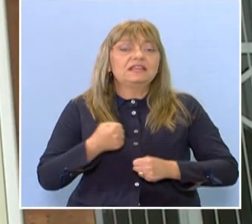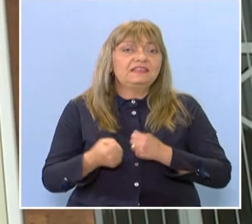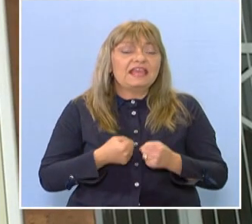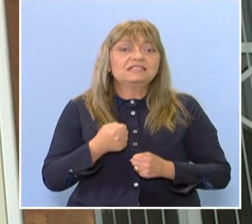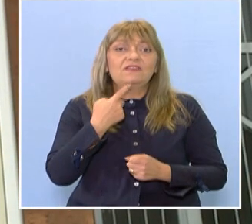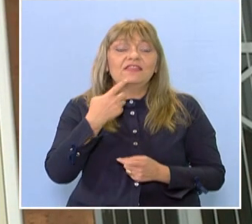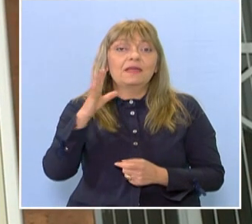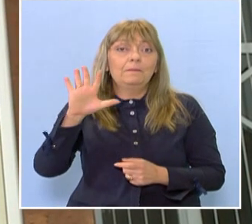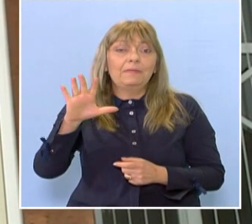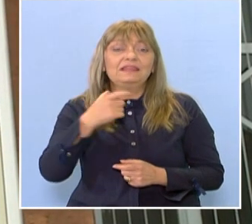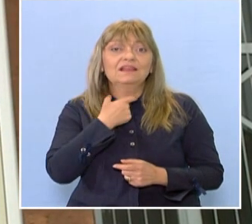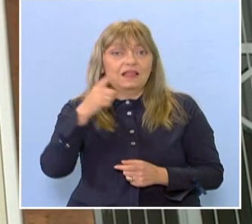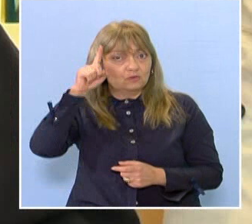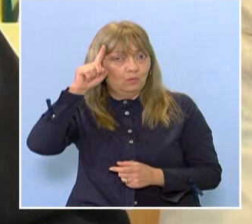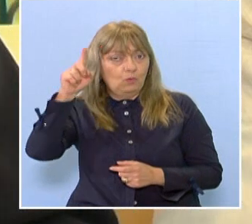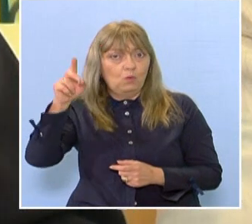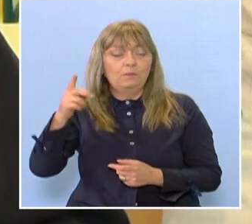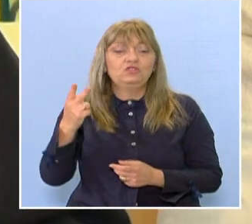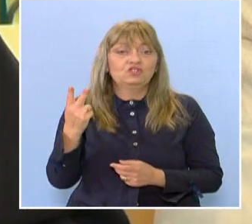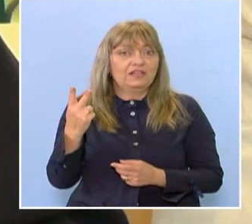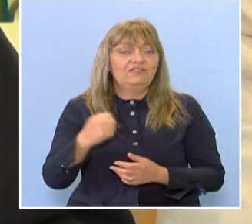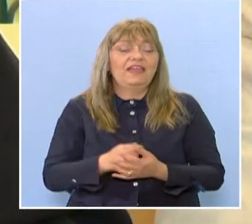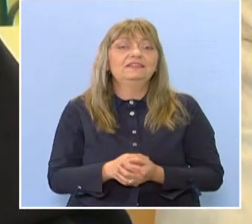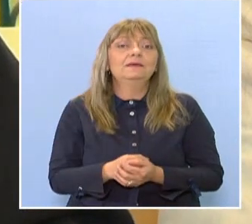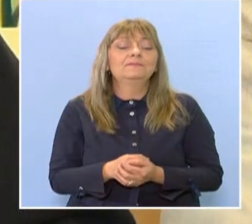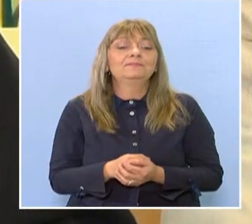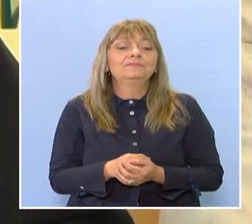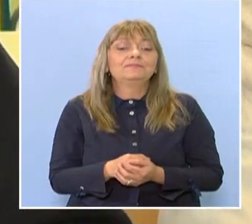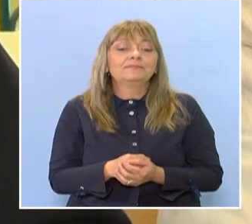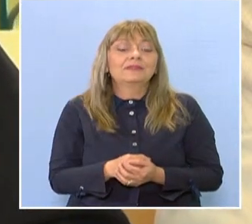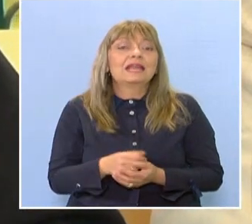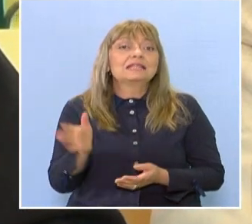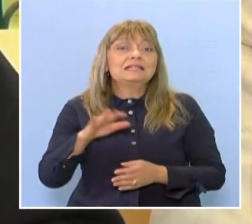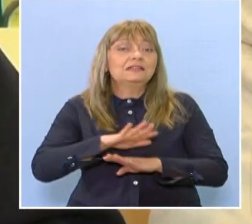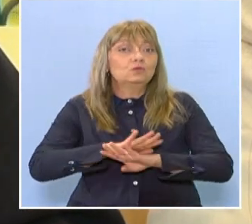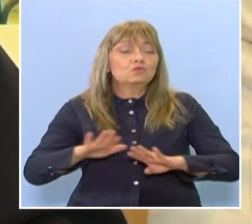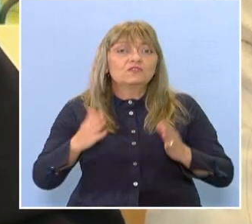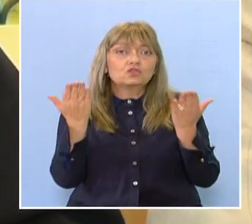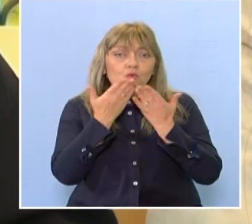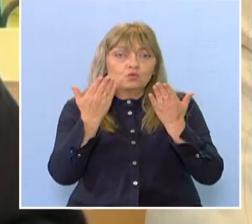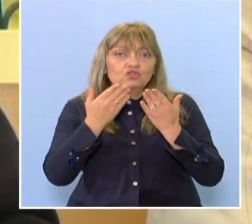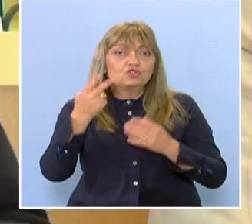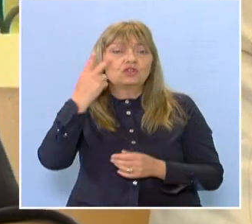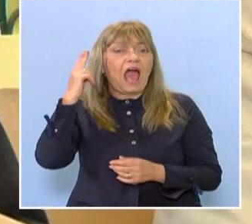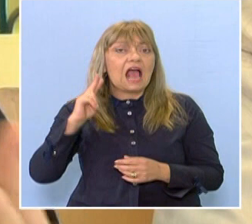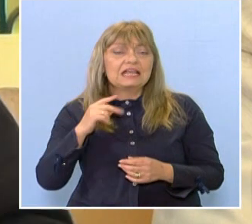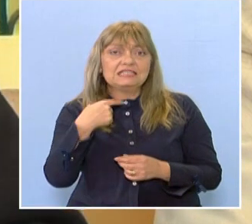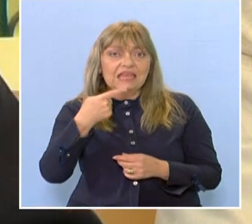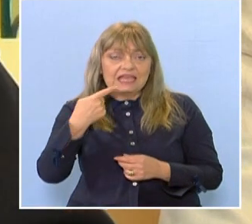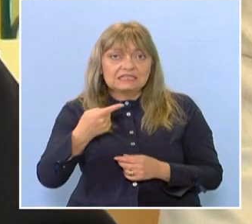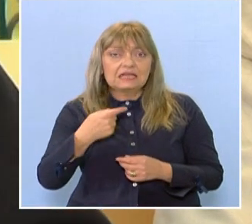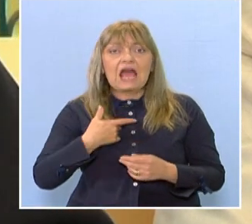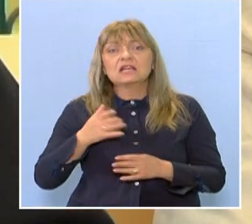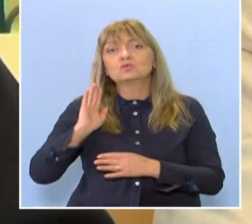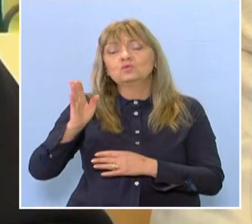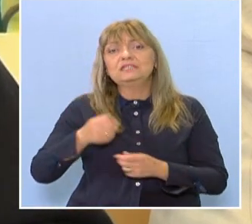петокласнички помагат за бързото му потушаване. След като свърши английски, аз отидах да изпратя Елинор до тях. Минахме